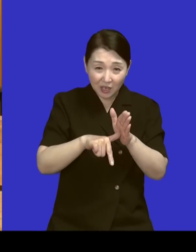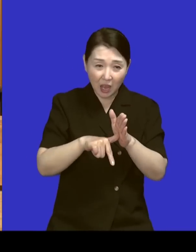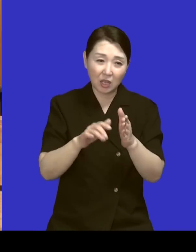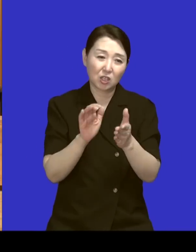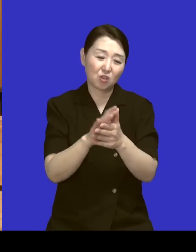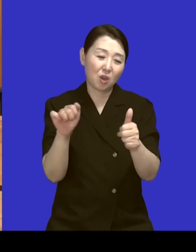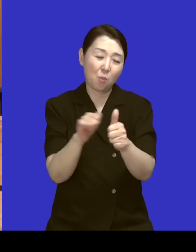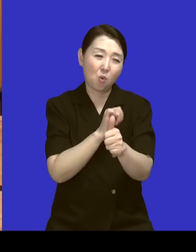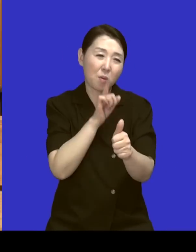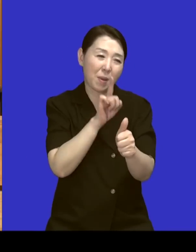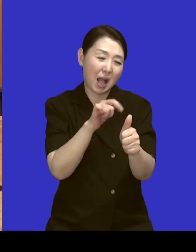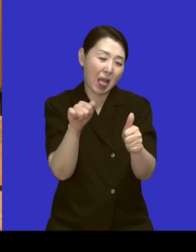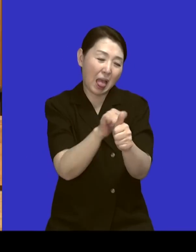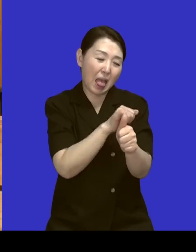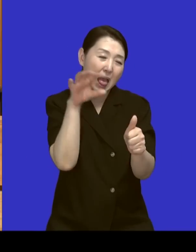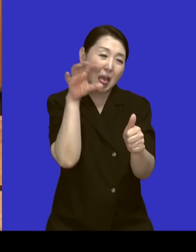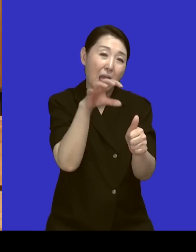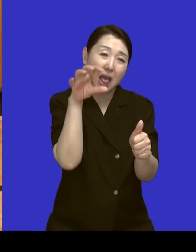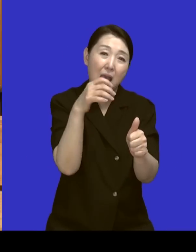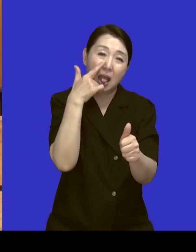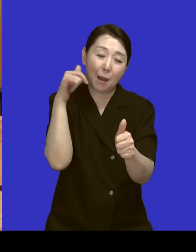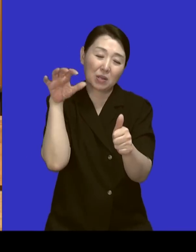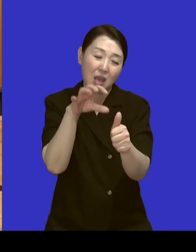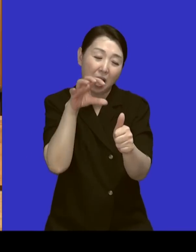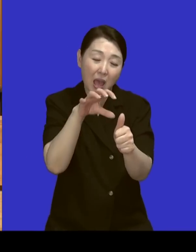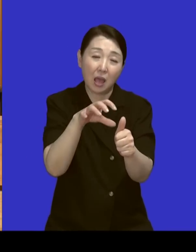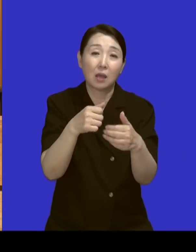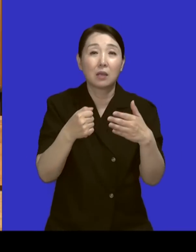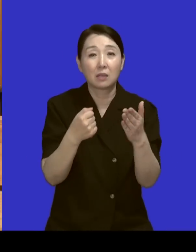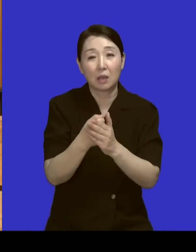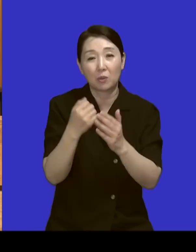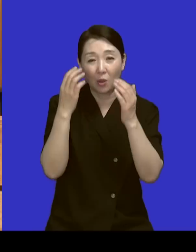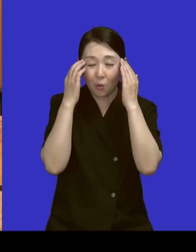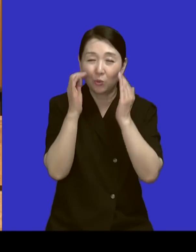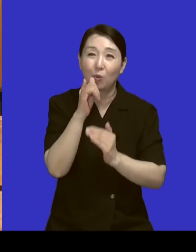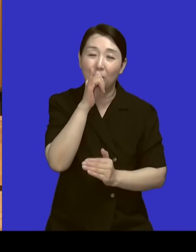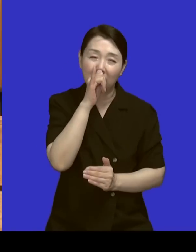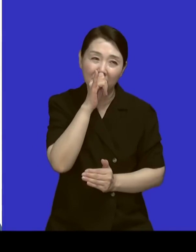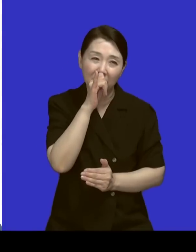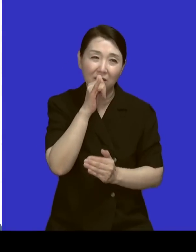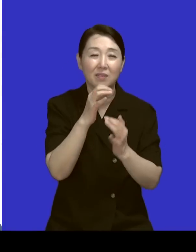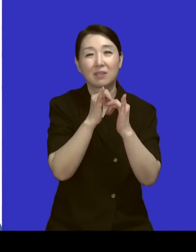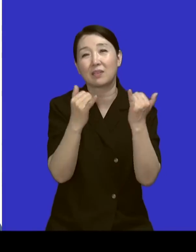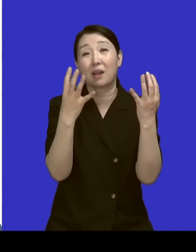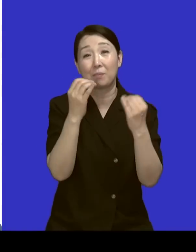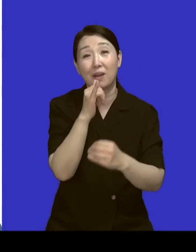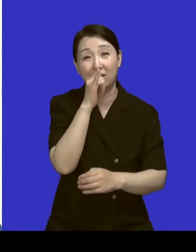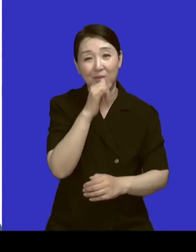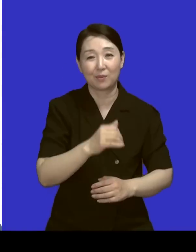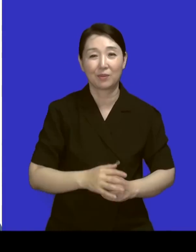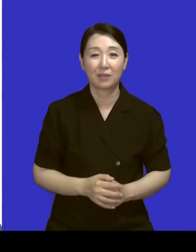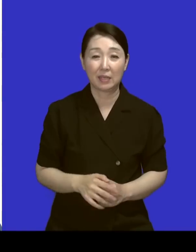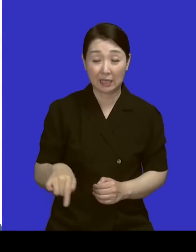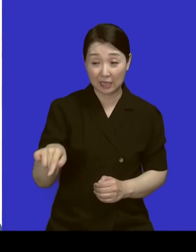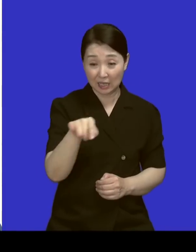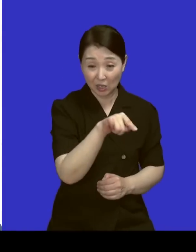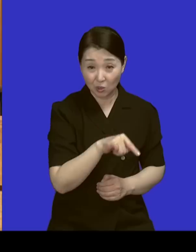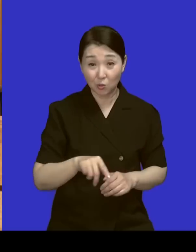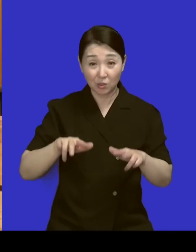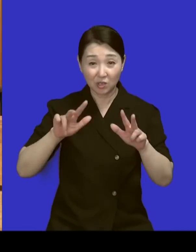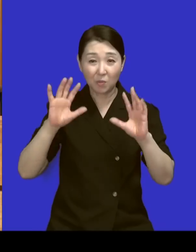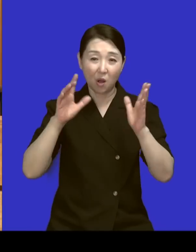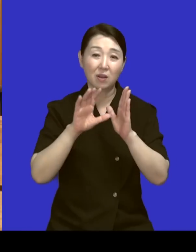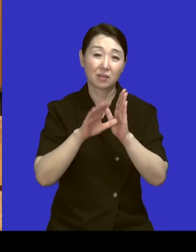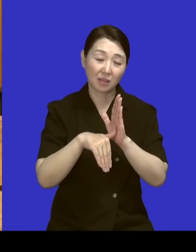폭행으로, 폭언으로, 아버지의 폭언으로 고통받고 있는 또 다른 관영이가 얼마나 많겠습니까? 그들도 지금 분명히 어린